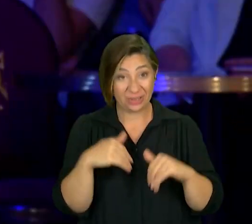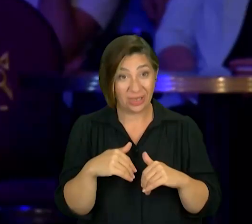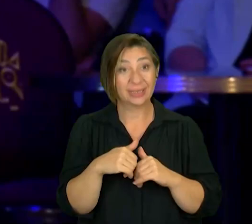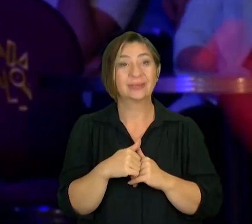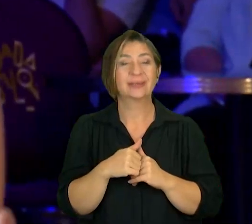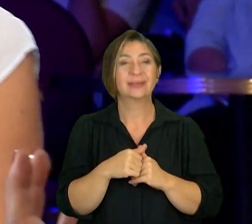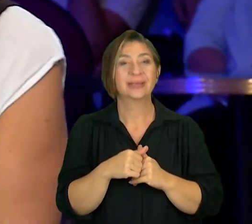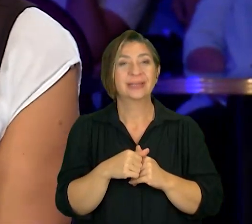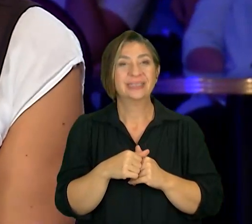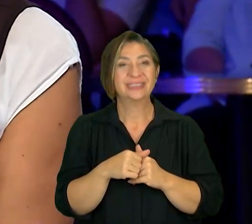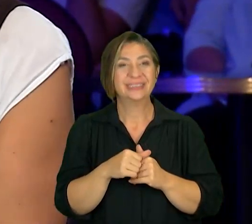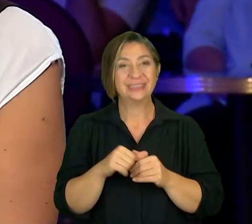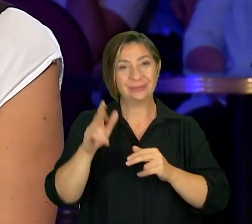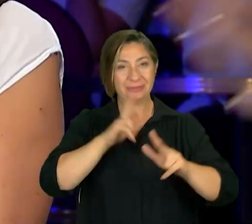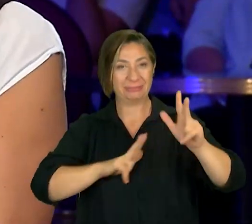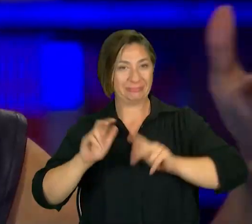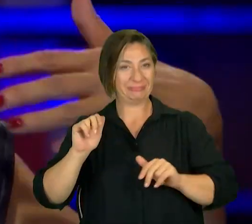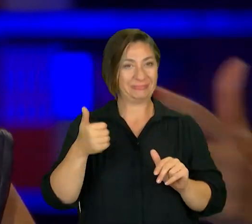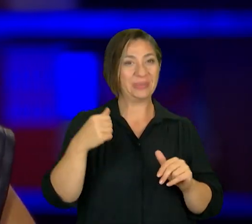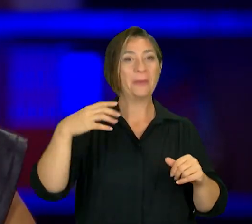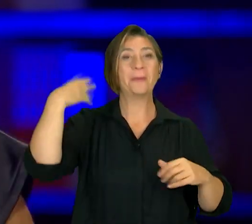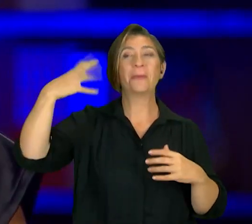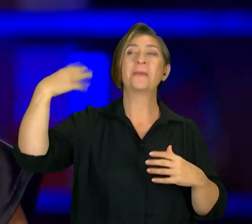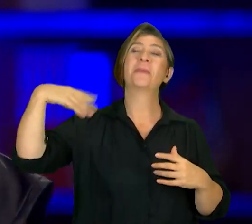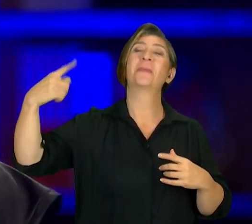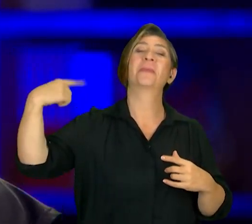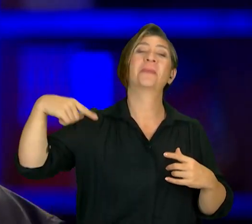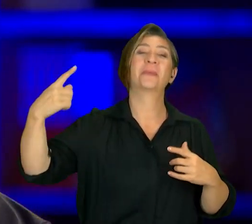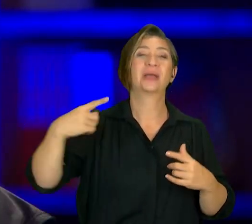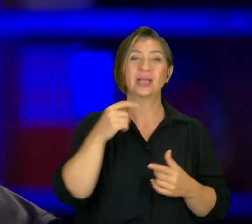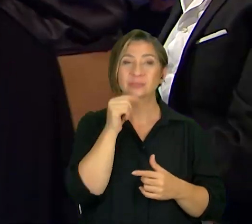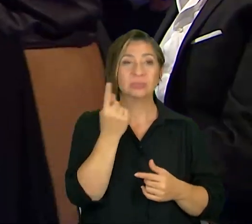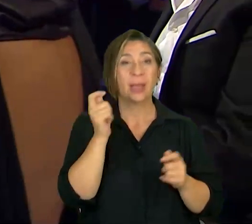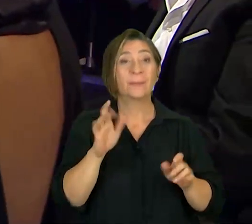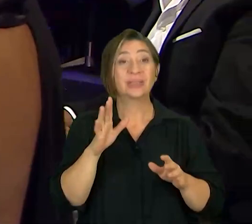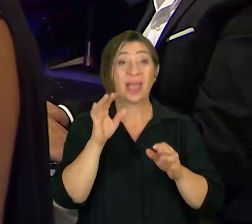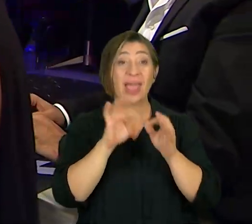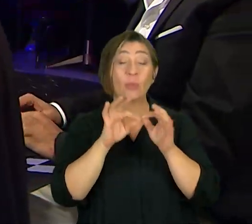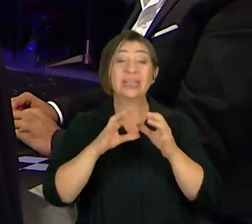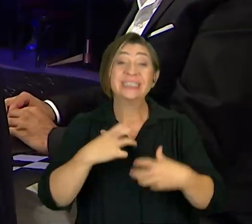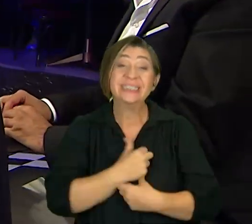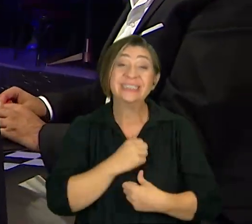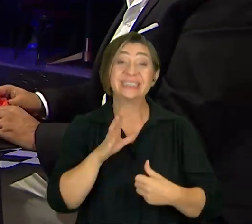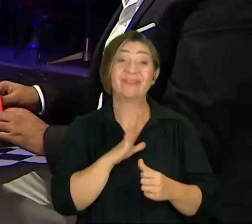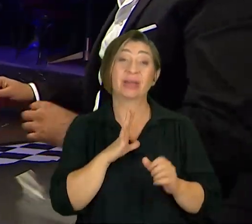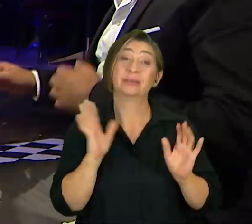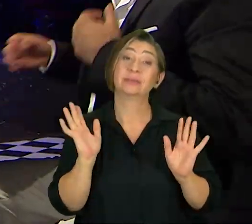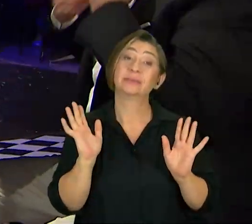dansçılar olacaktı. Böyle giyinecektik vantilatörlere karşı falan. Ama hiçbirini yapmadı. Ekonomik kriz yoktu o zaman. Hiçbirini